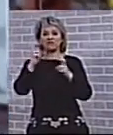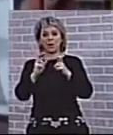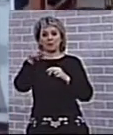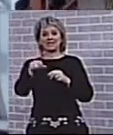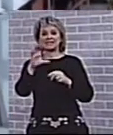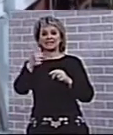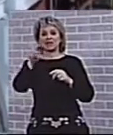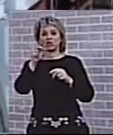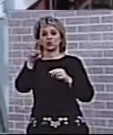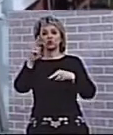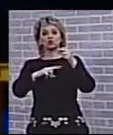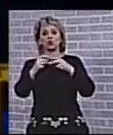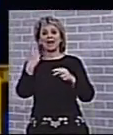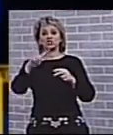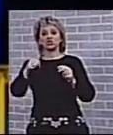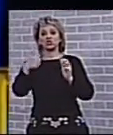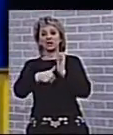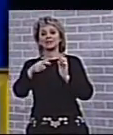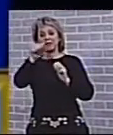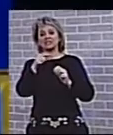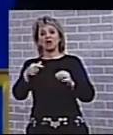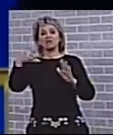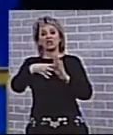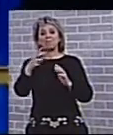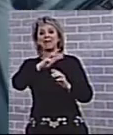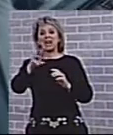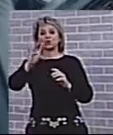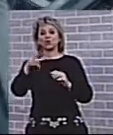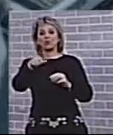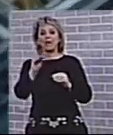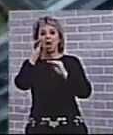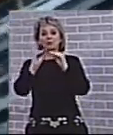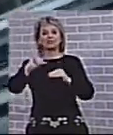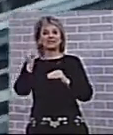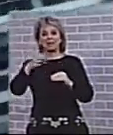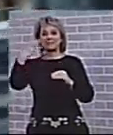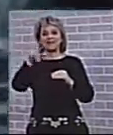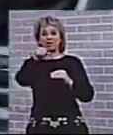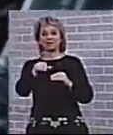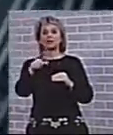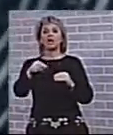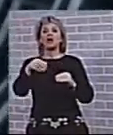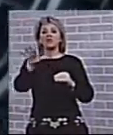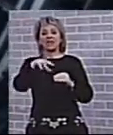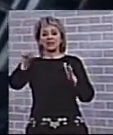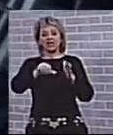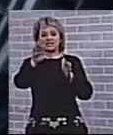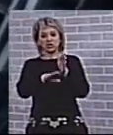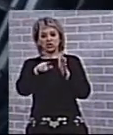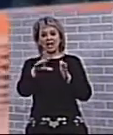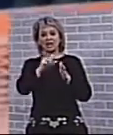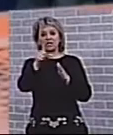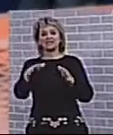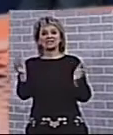фабрики. Саткинскую строили 1,5 года, вложив больше 1 000 000 000 рублей. Оборудование самое современное. Вредные выбросы снижены в